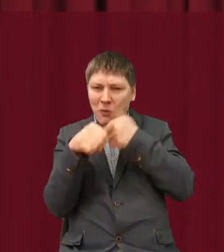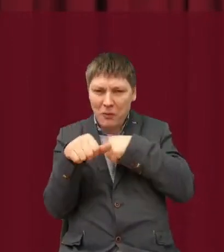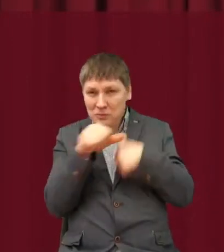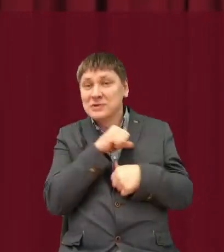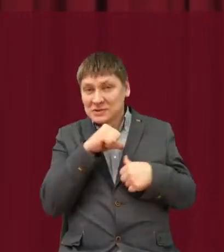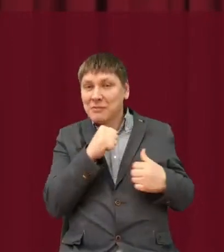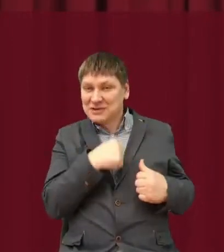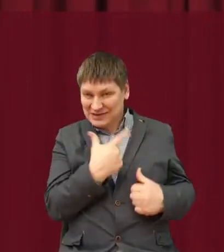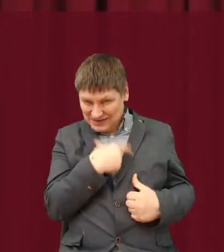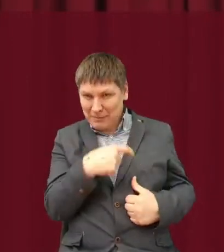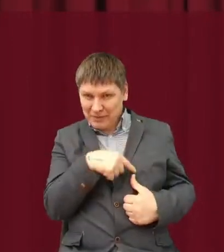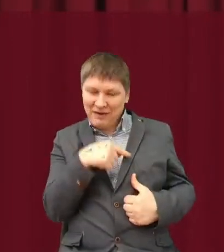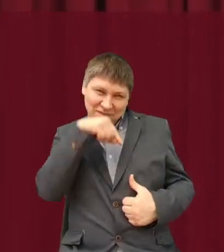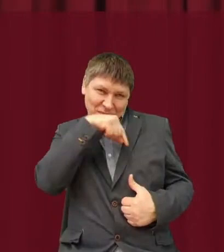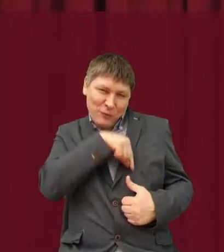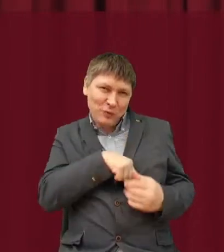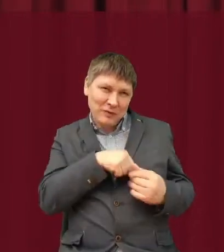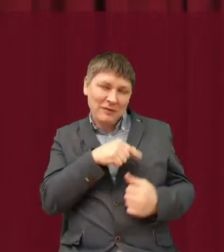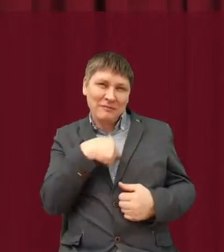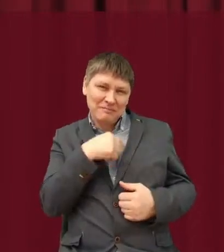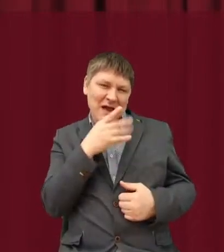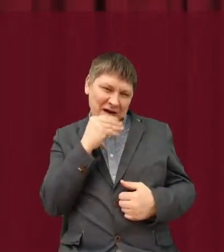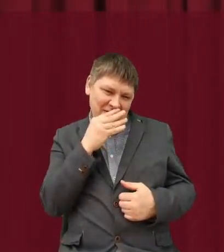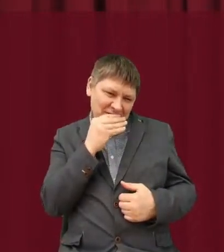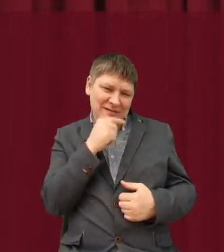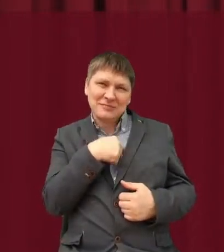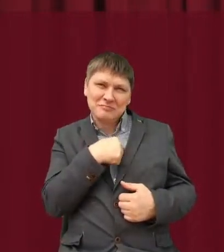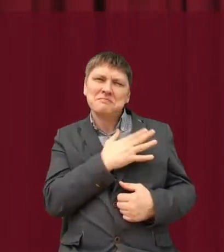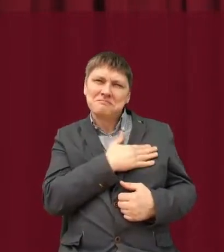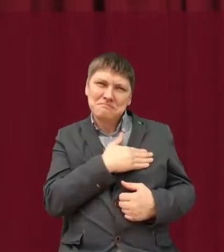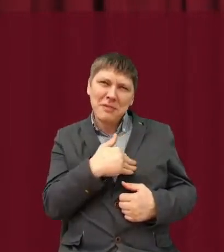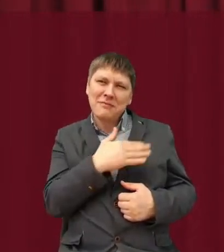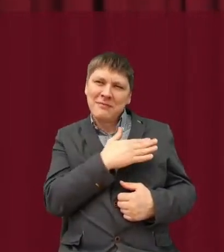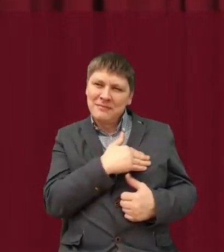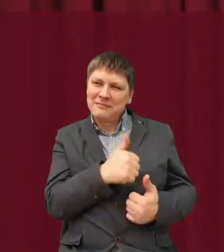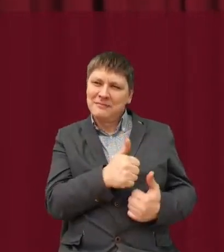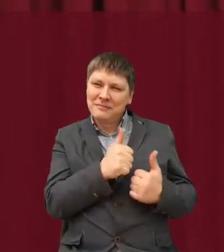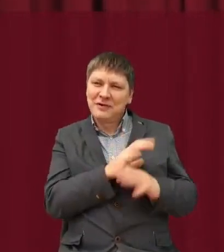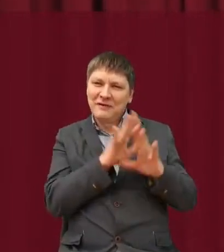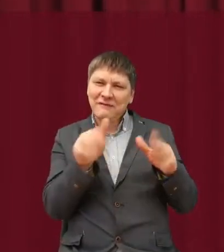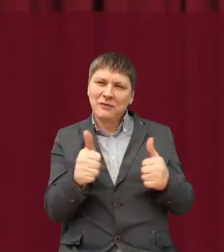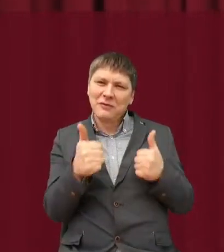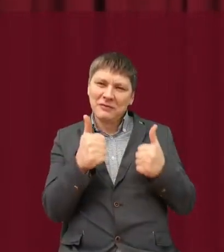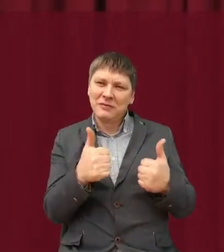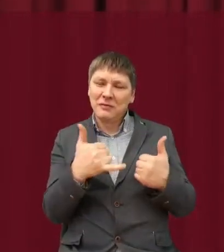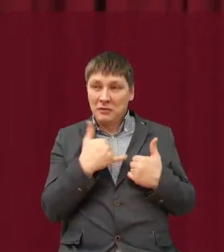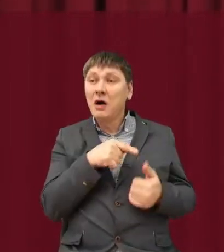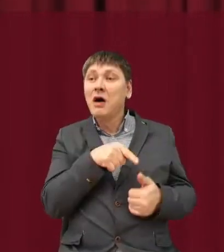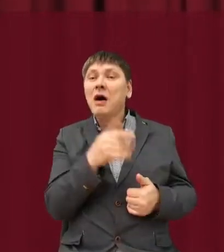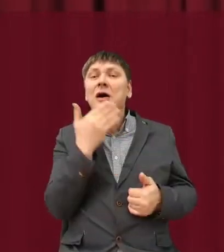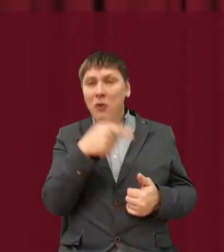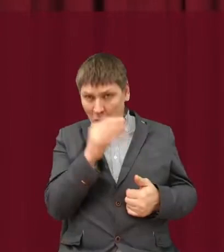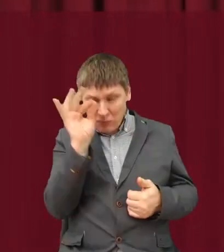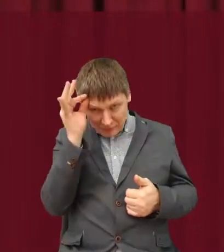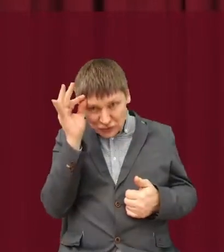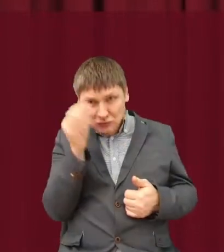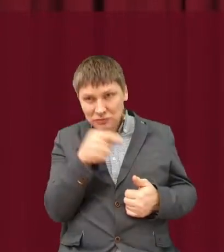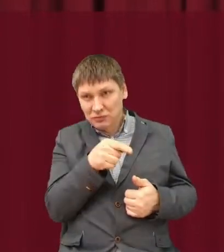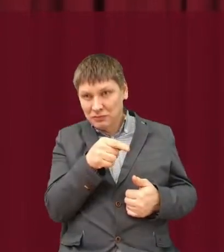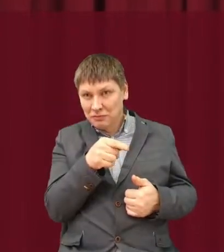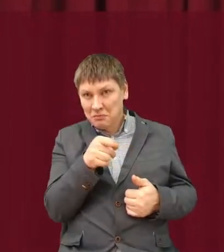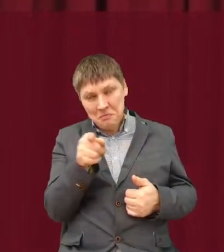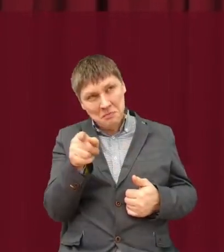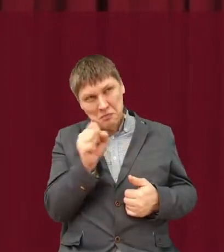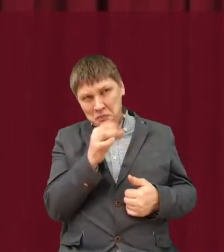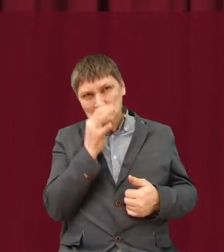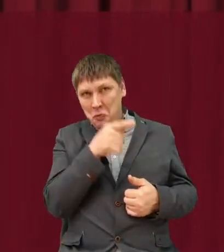с точки зрения общепринятого человеческого понимания Является ли это человек безумным Мне кажется он достаточно